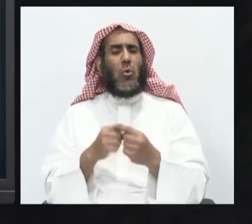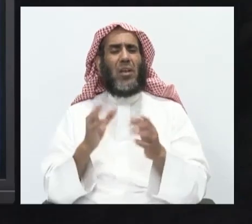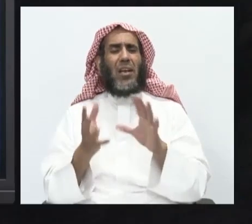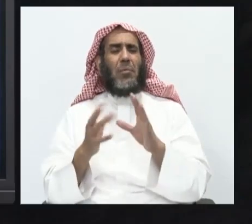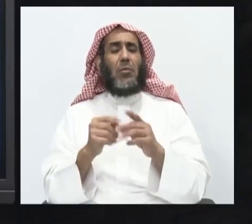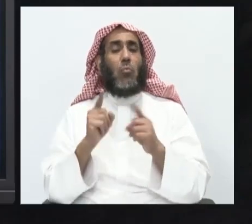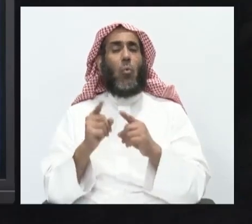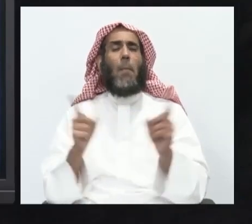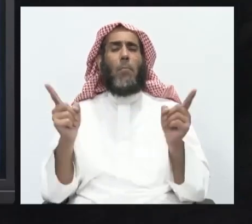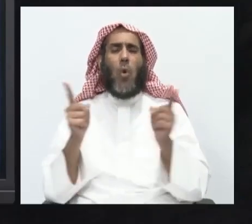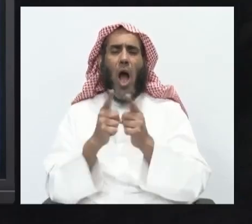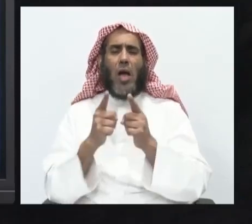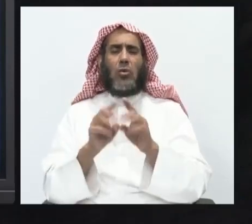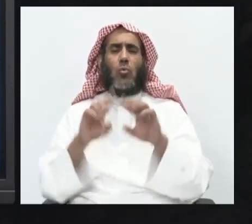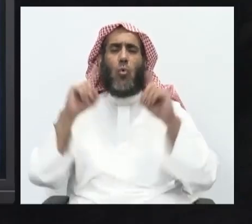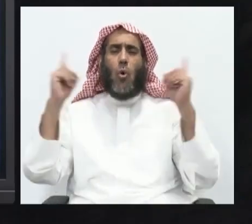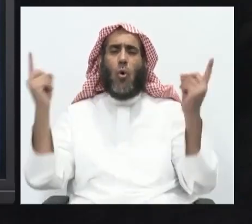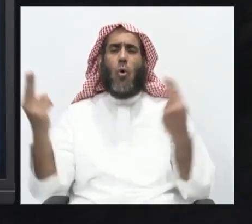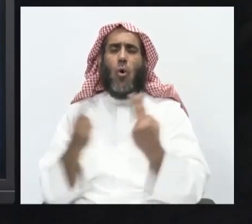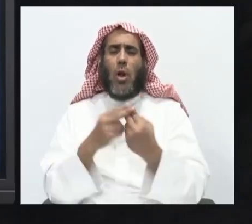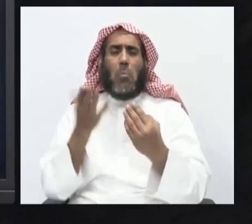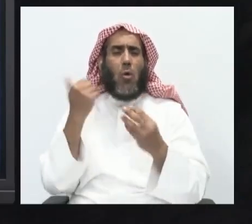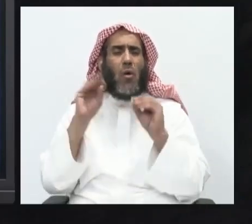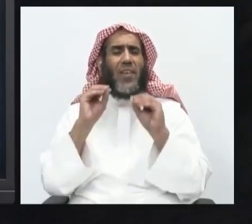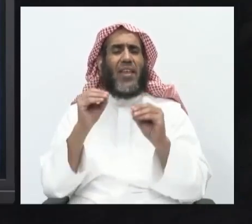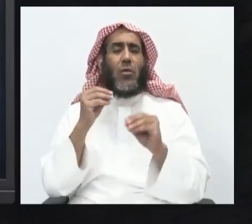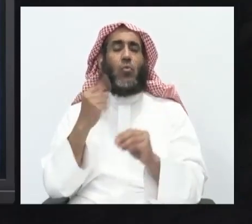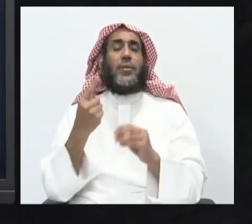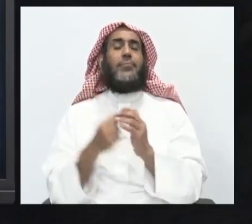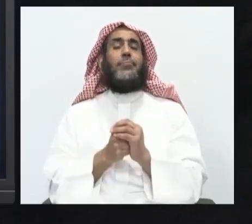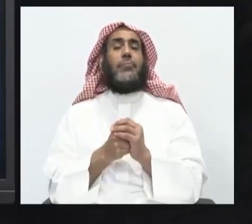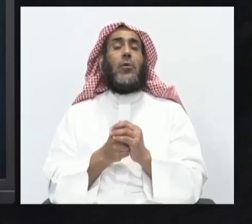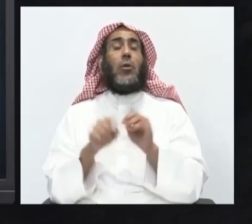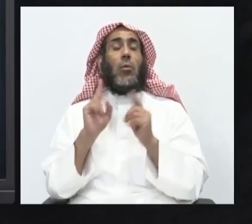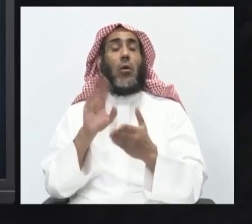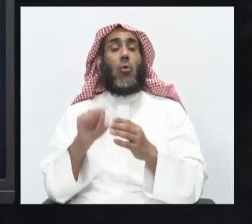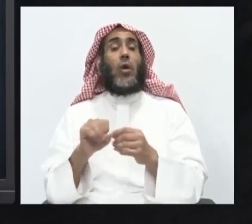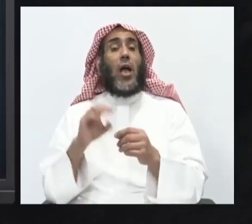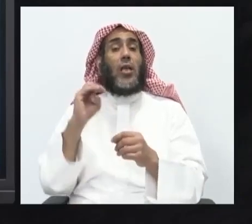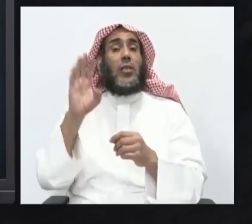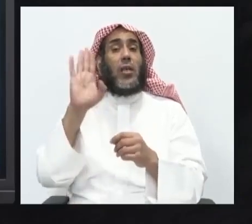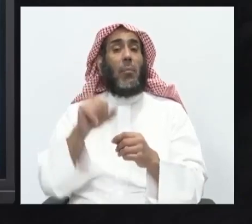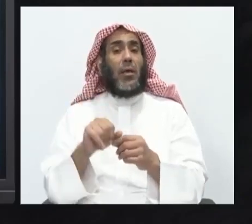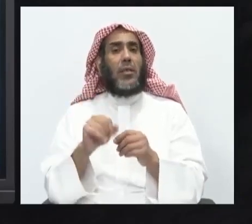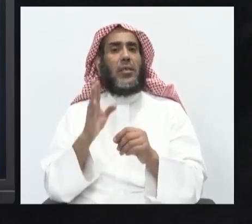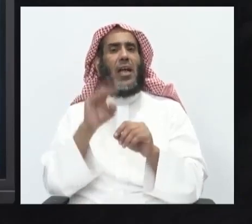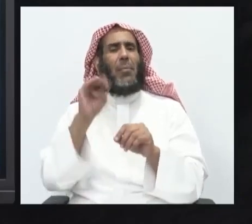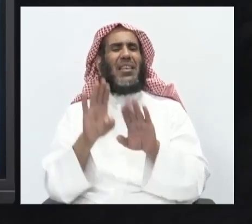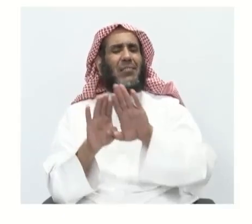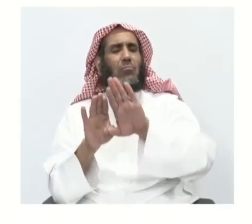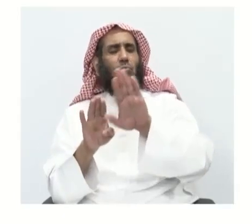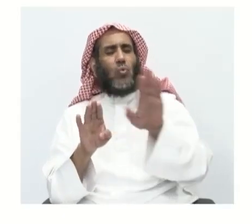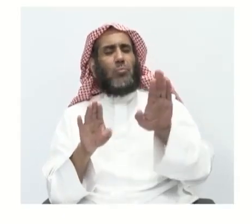يعتبر ملخص لكل ما ذكر في هذه الوحده طبعا هنا الاجابات يقول اح احجب الاجابه